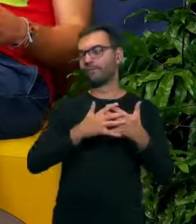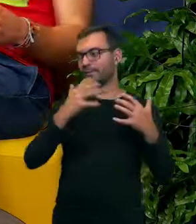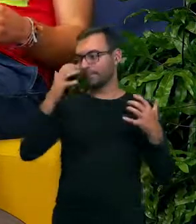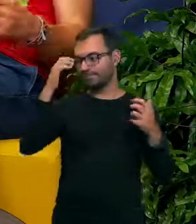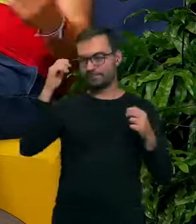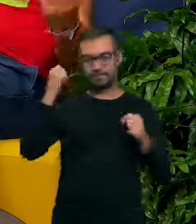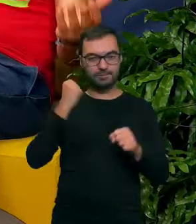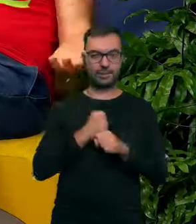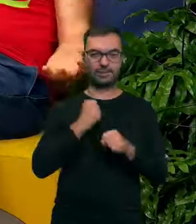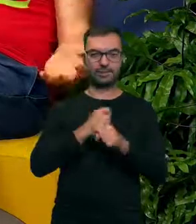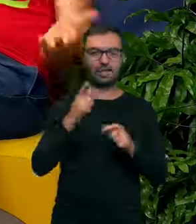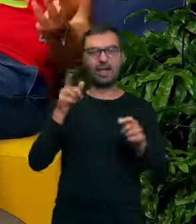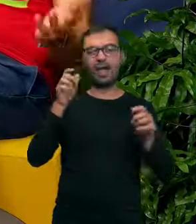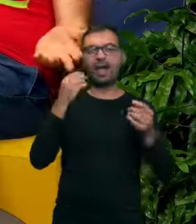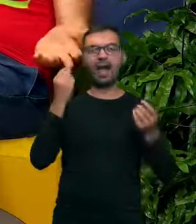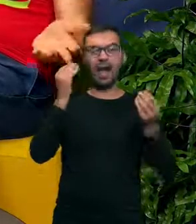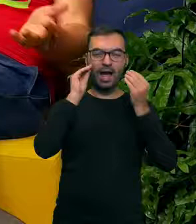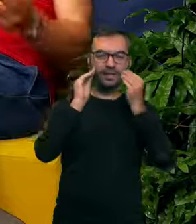pracy dla pionu